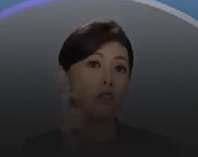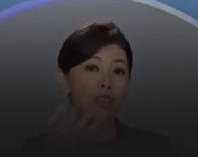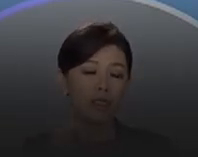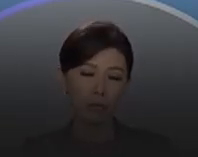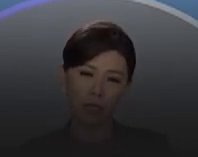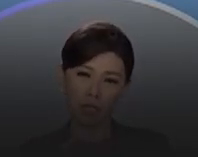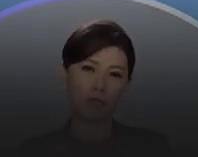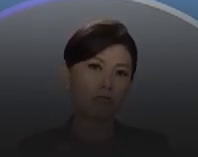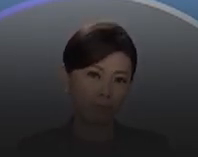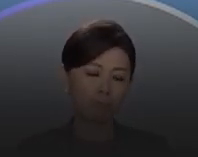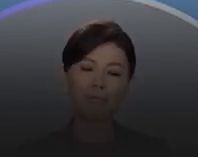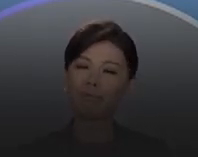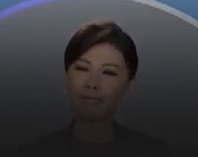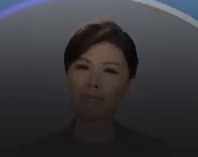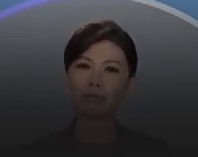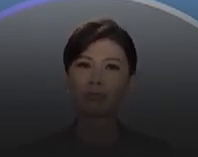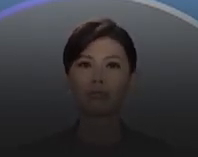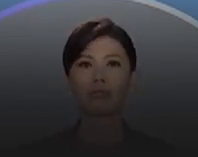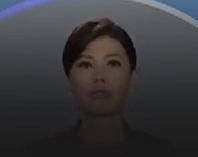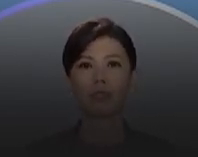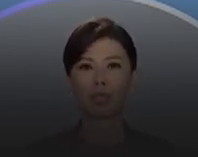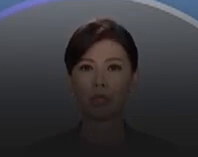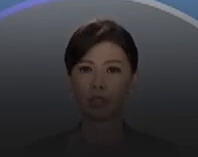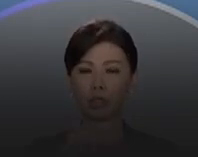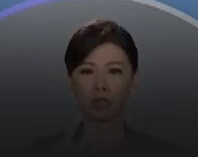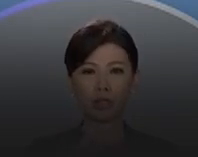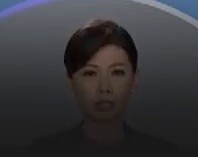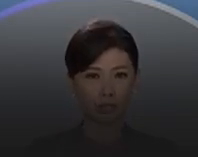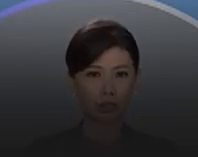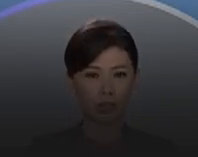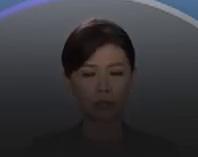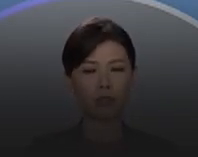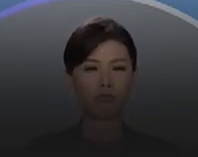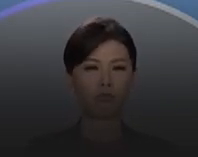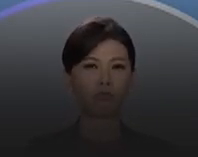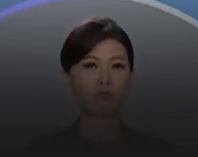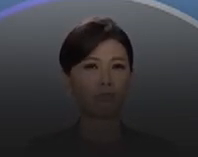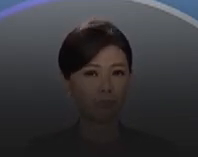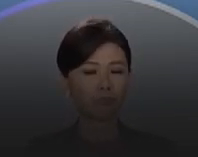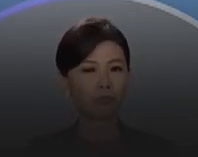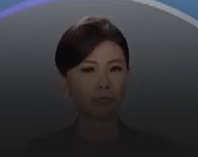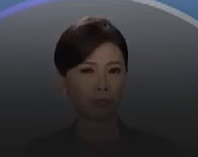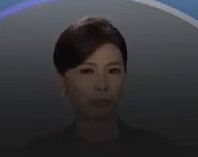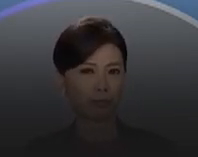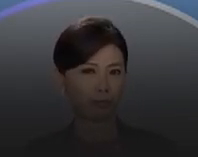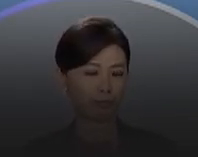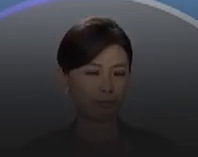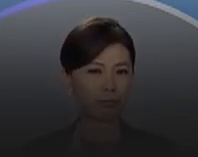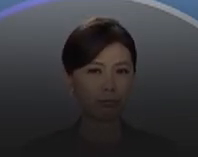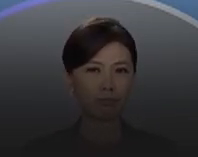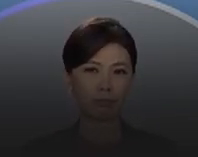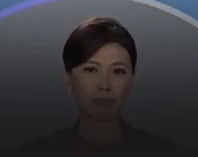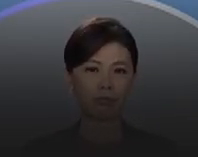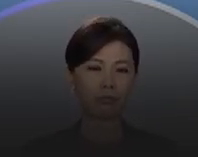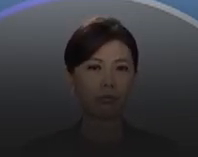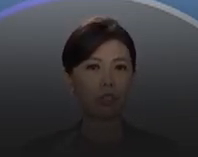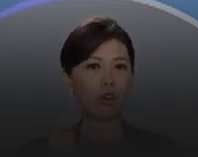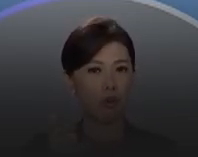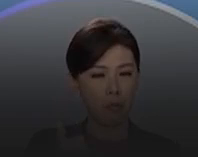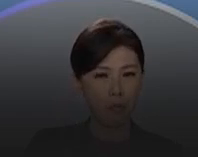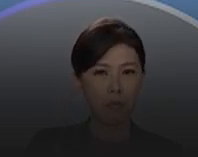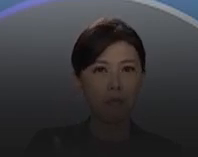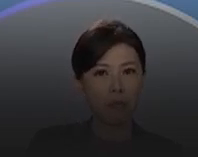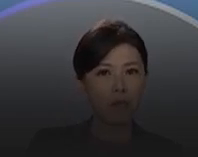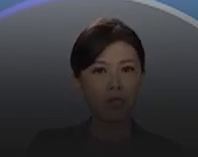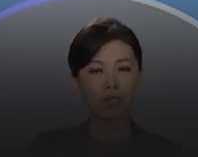工，93%劳工现在拒绝自己办理所谓自退的基金，为